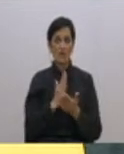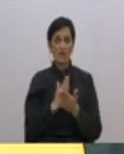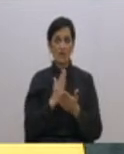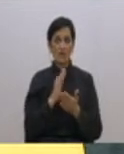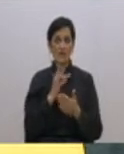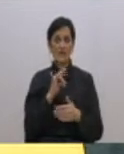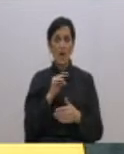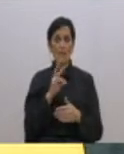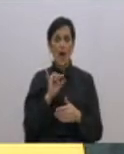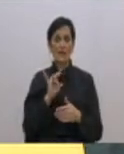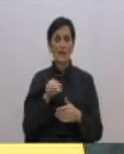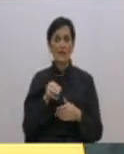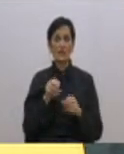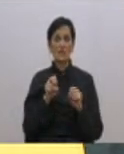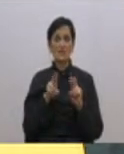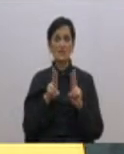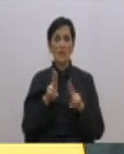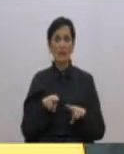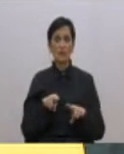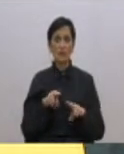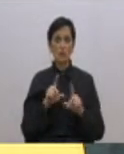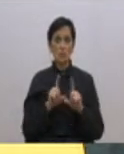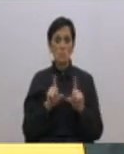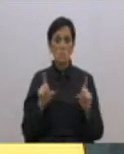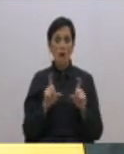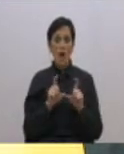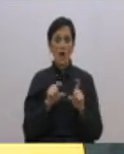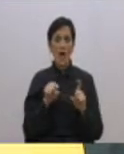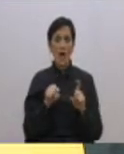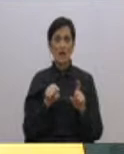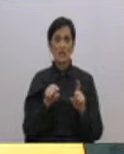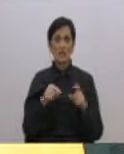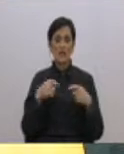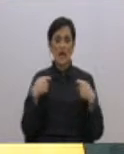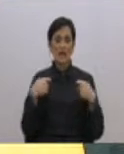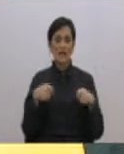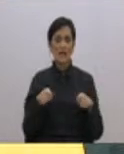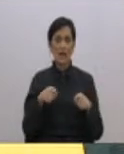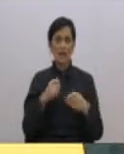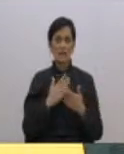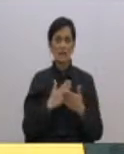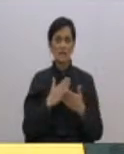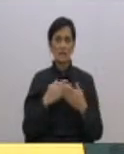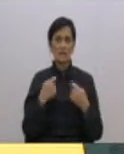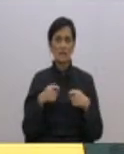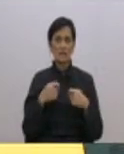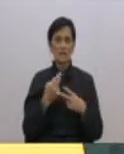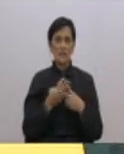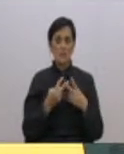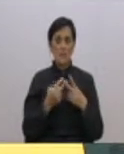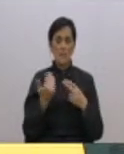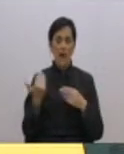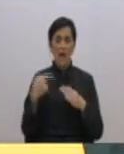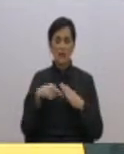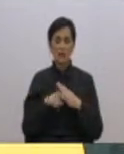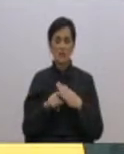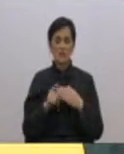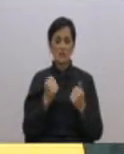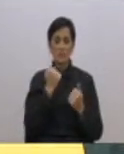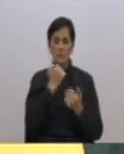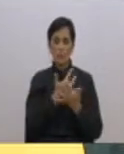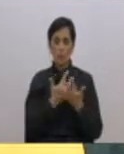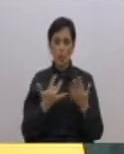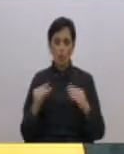რემარკეტზე, ეს არის სპეციალური მაღაზია, სადაც ხდება რეალიზაცია პატიმრების მიერ დამზადებული